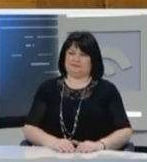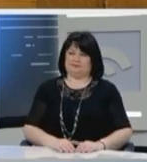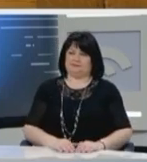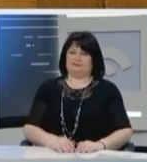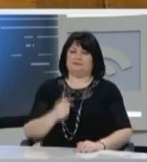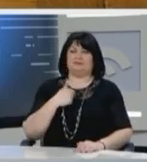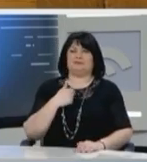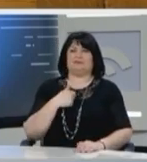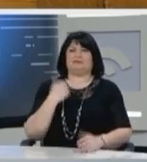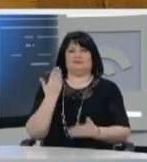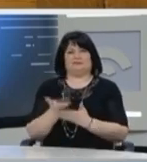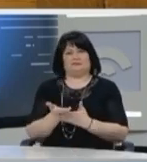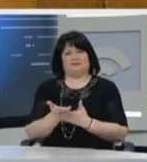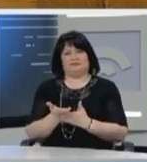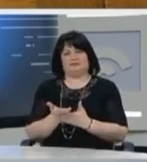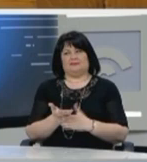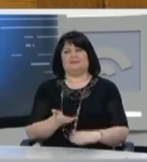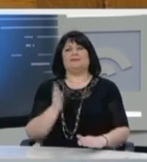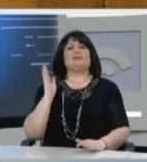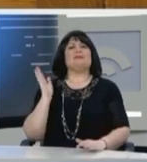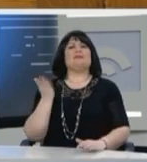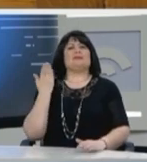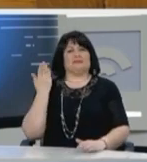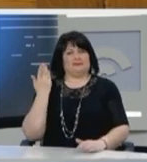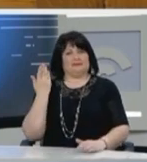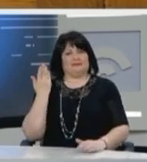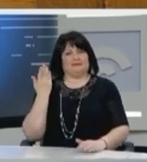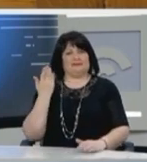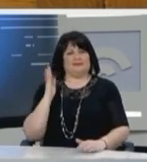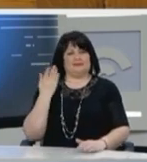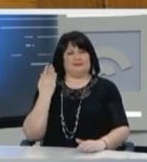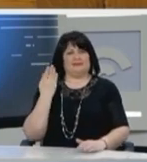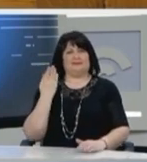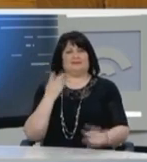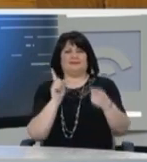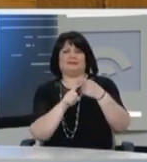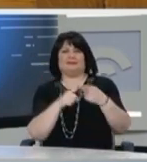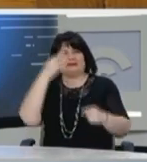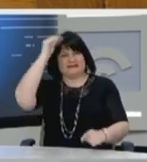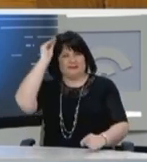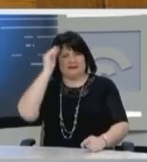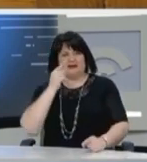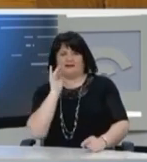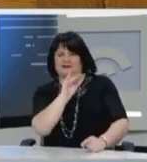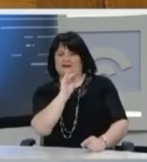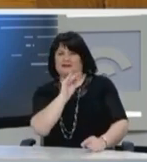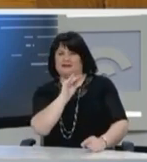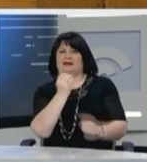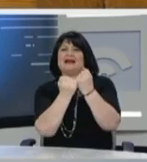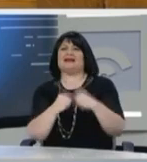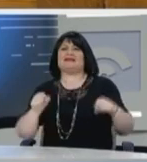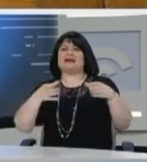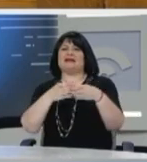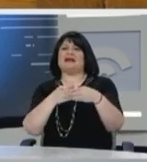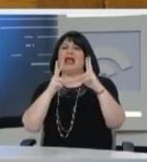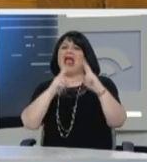Εγώ ζήτησα σε κάποια παλιά μου συνάντηση στην αρχή της τετραετίας από τον Τσίπρα να κάνει μια ανεξάρτητη